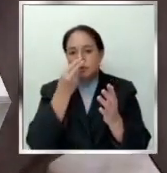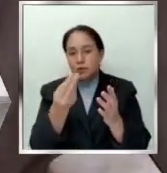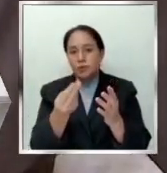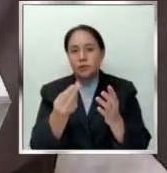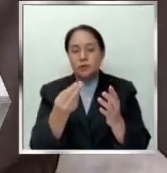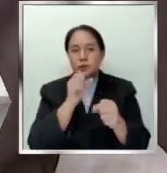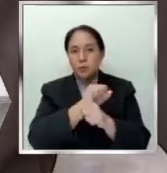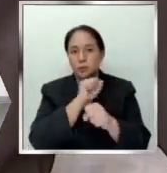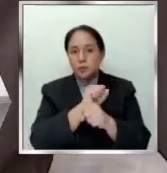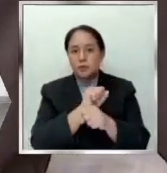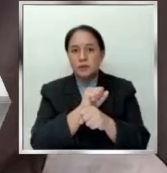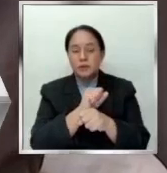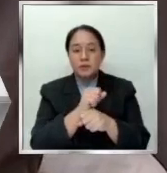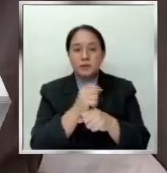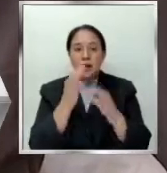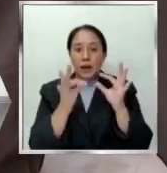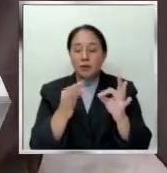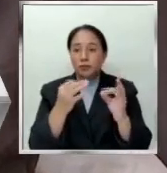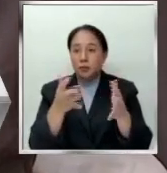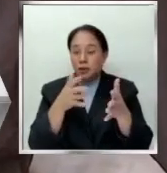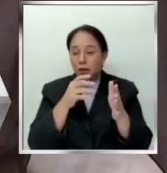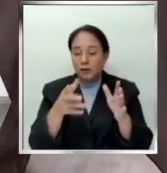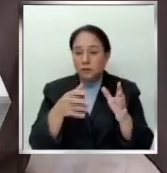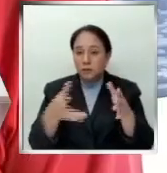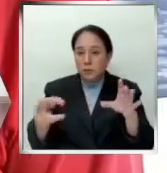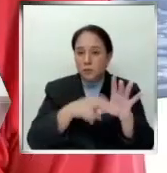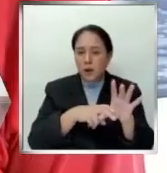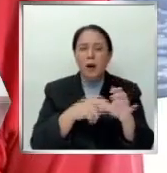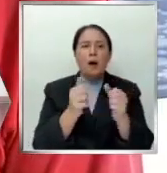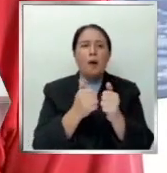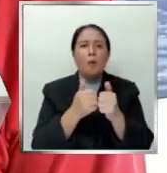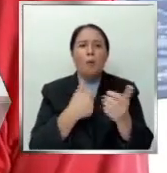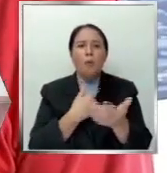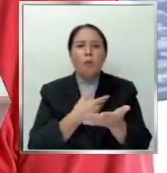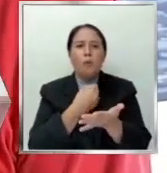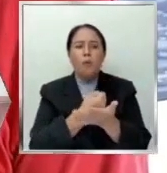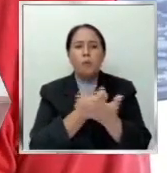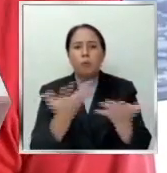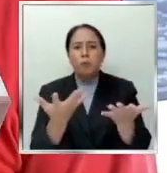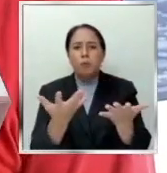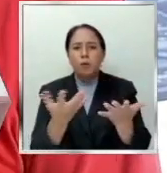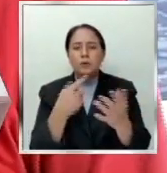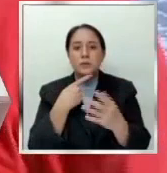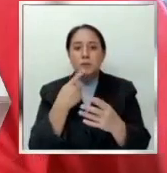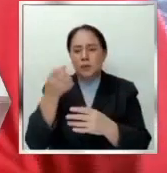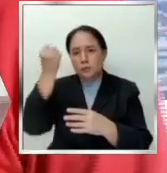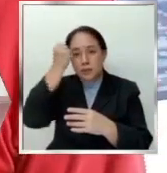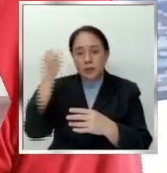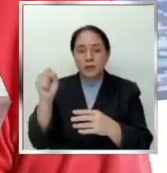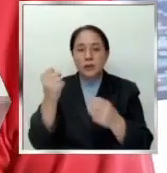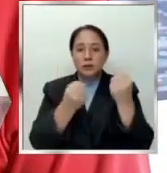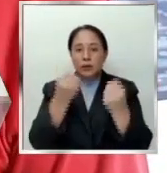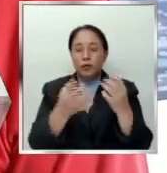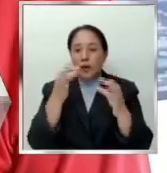ano, ay kung hindi kami magsasakay noon, wala kaming kikitain lahat. May violation raw yung ano, yung driver pag